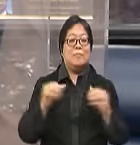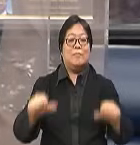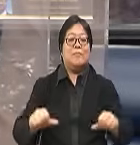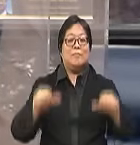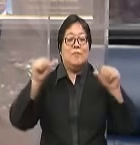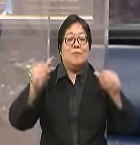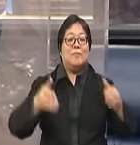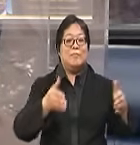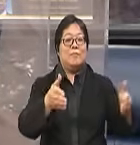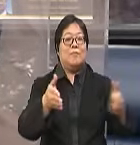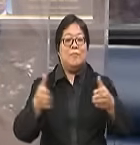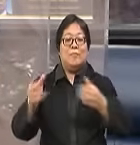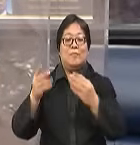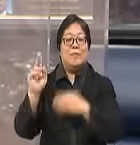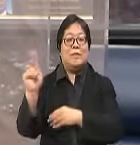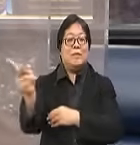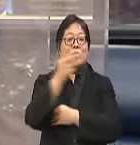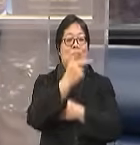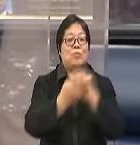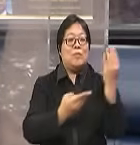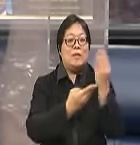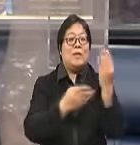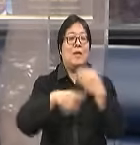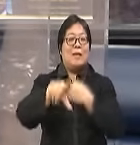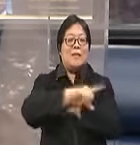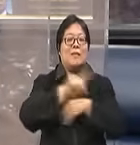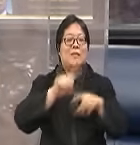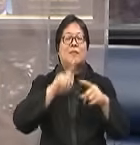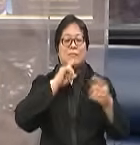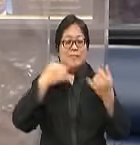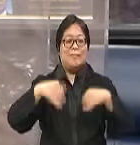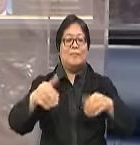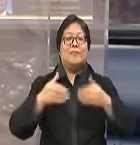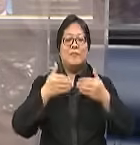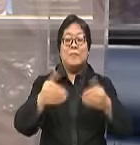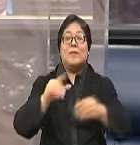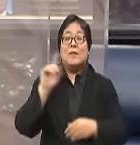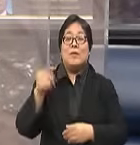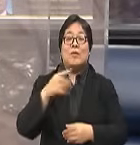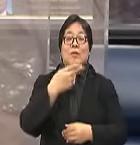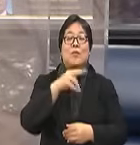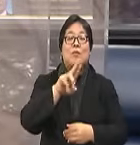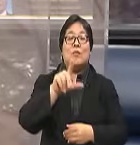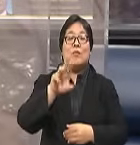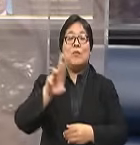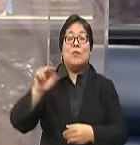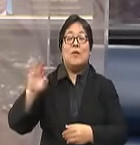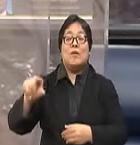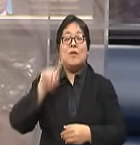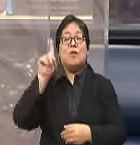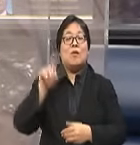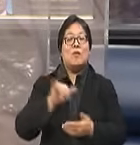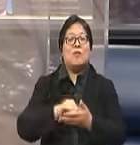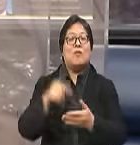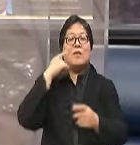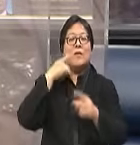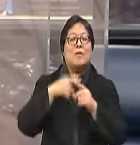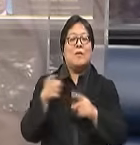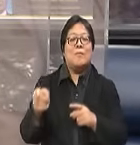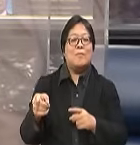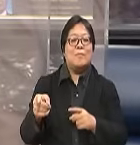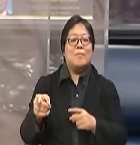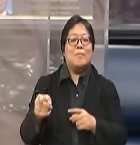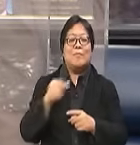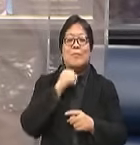taraf Jalan Kebun ladang atau kebun kecil ya ini masih lagi diteruskan cuma cool raja dalam soalnya tuh Dewi di media